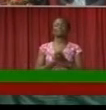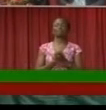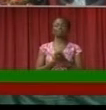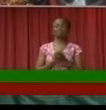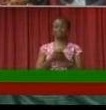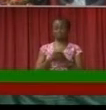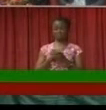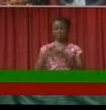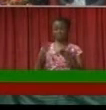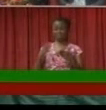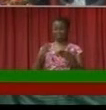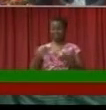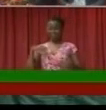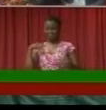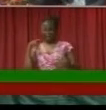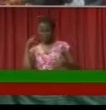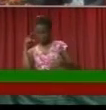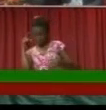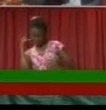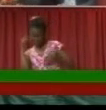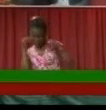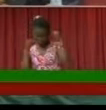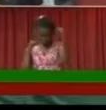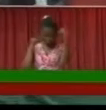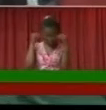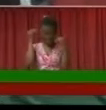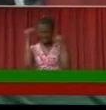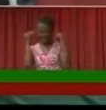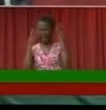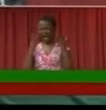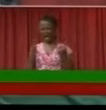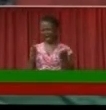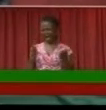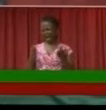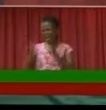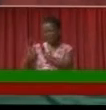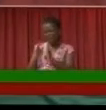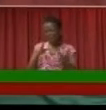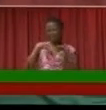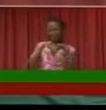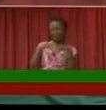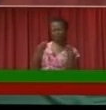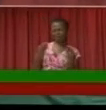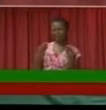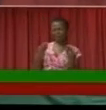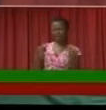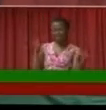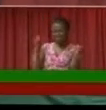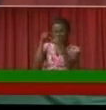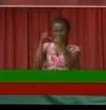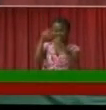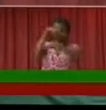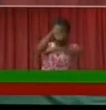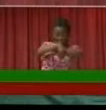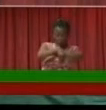J'étais assez inquiet moi-même pour dire, Seigneur, comment ça va se passer, cette préparation. Jusque la nuit, je